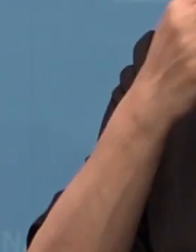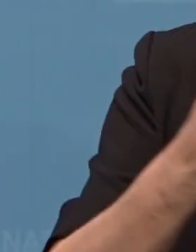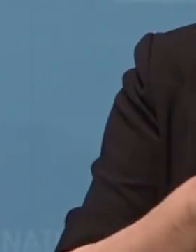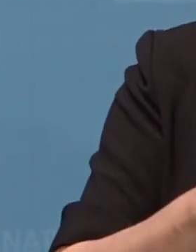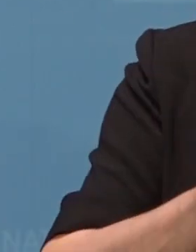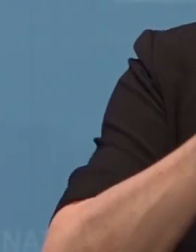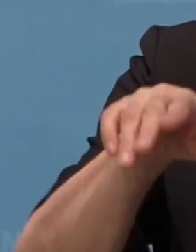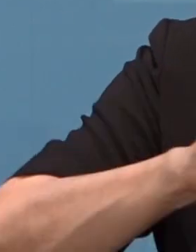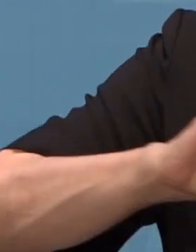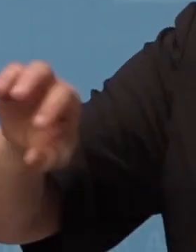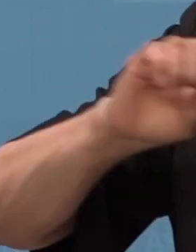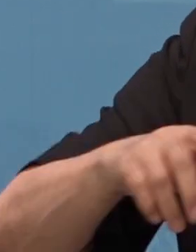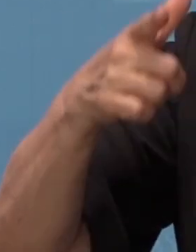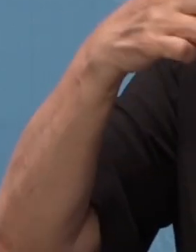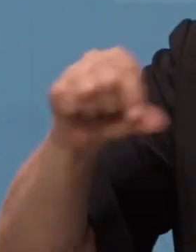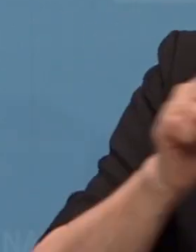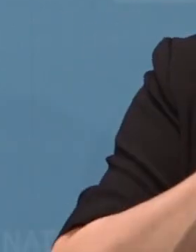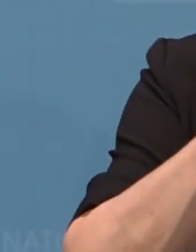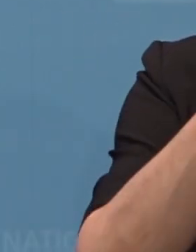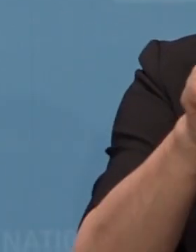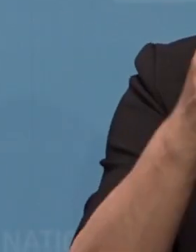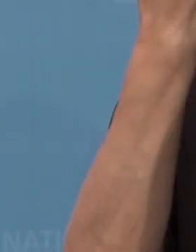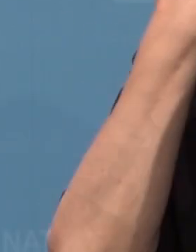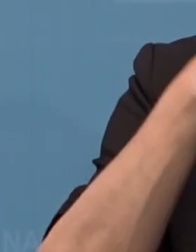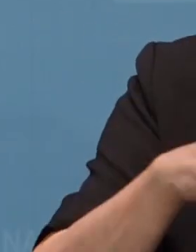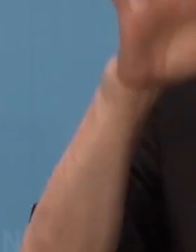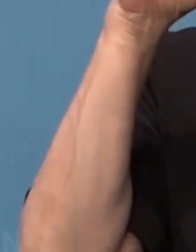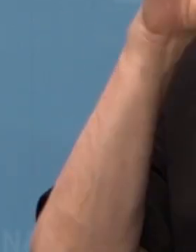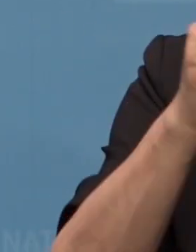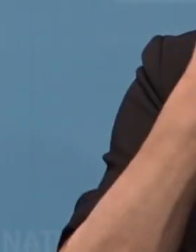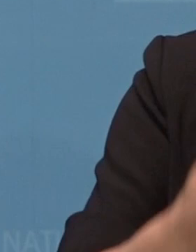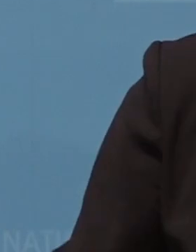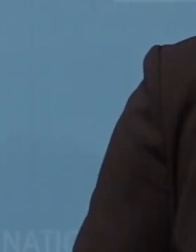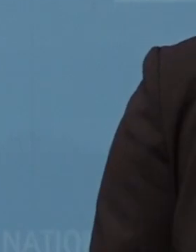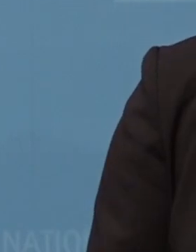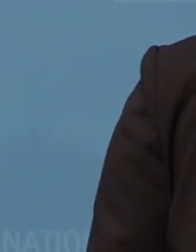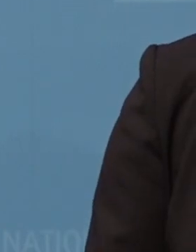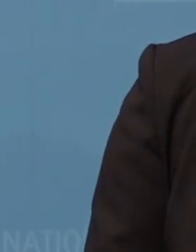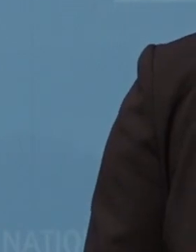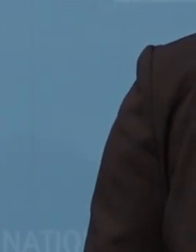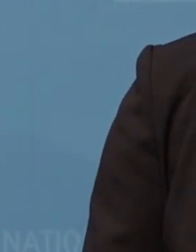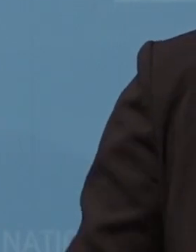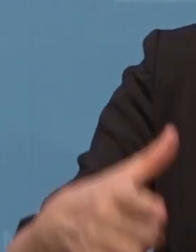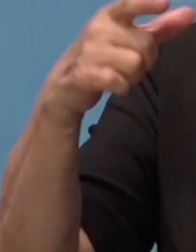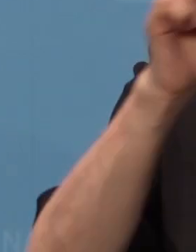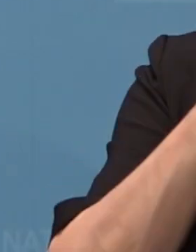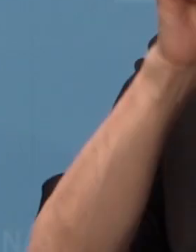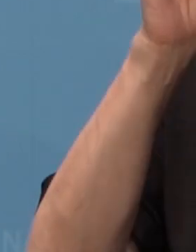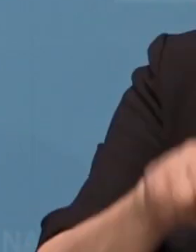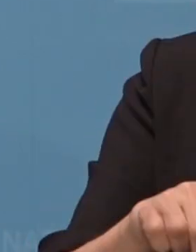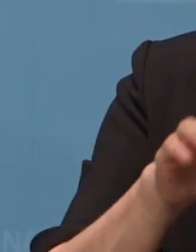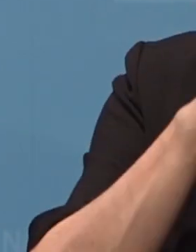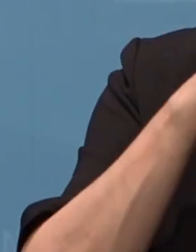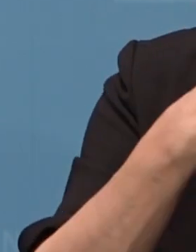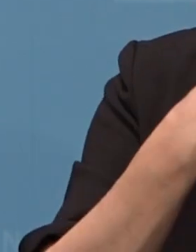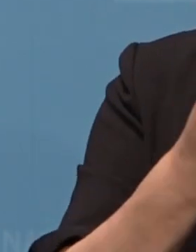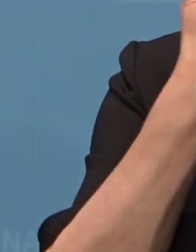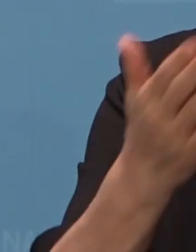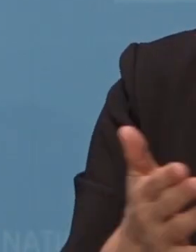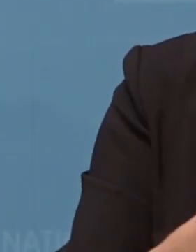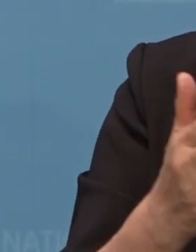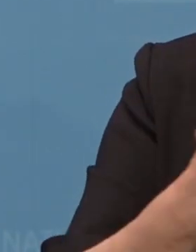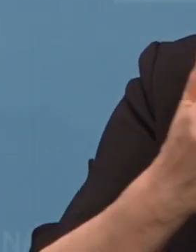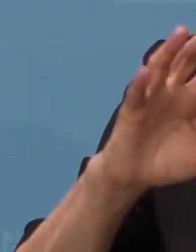바다에 방류하겠다는 일본의 주장을 누가 동의하겠습니까? 일본 말대로 정말 안전하다면